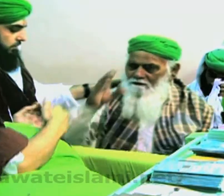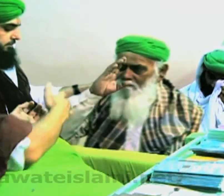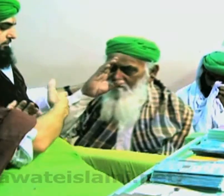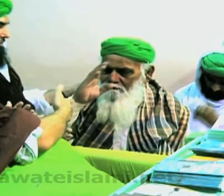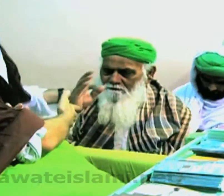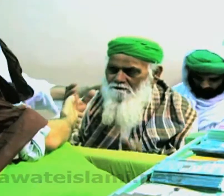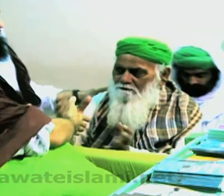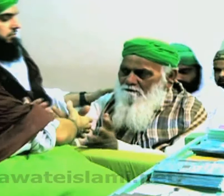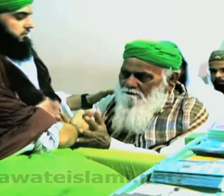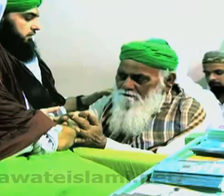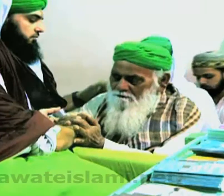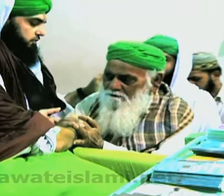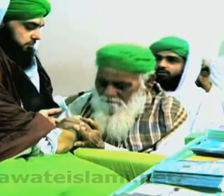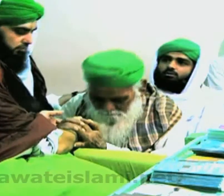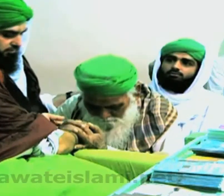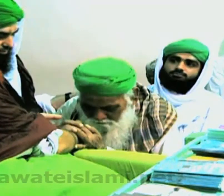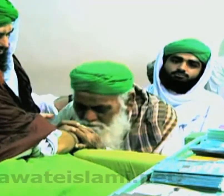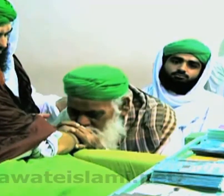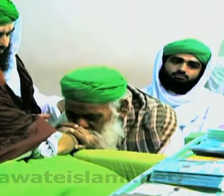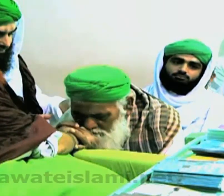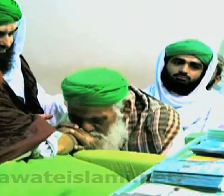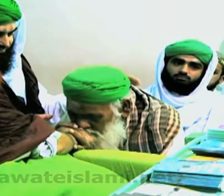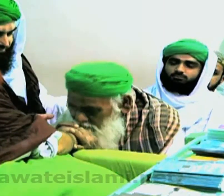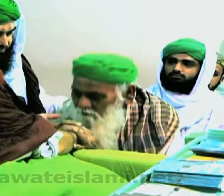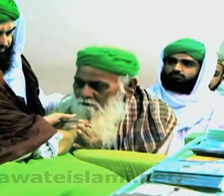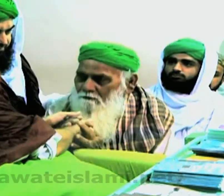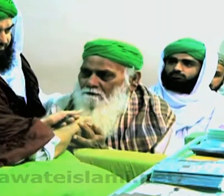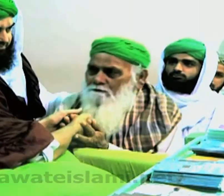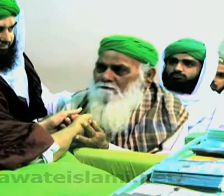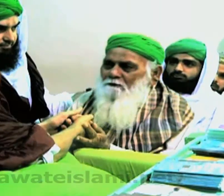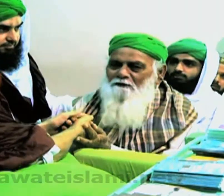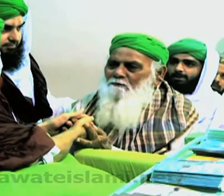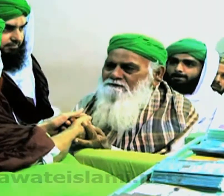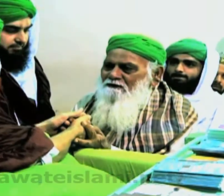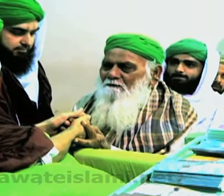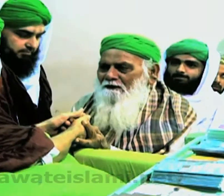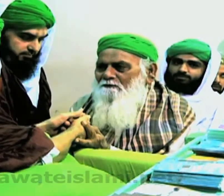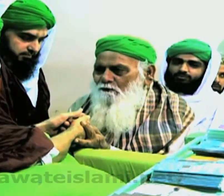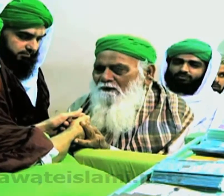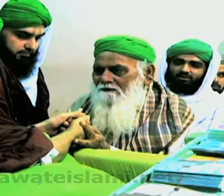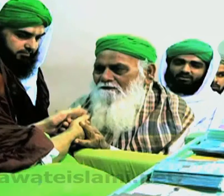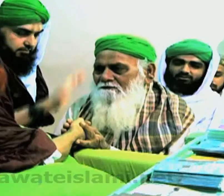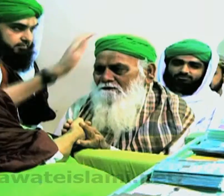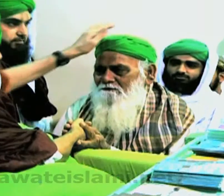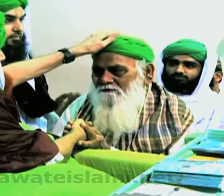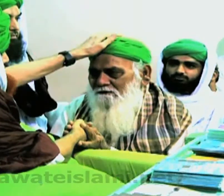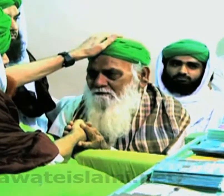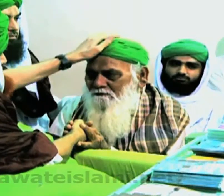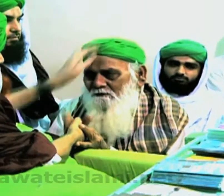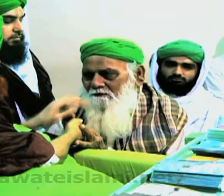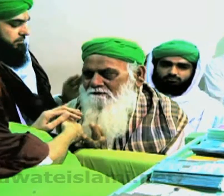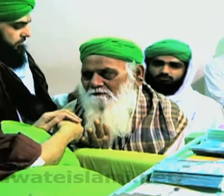دیوانہ, بنے گا جانے کا پھر بہانہ, کہے گا یا